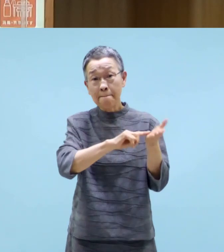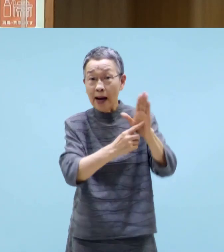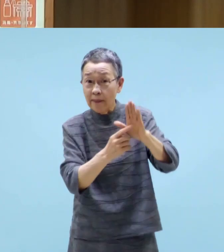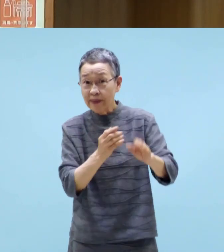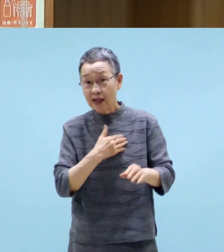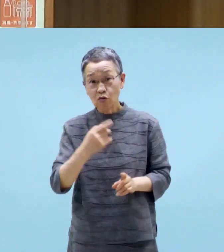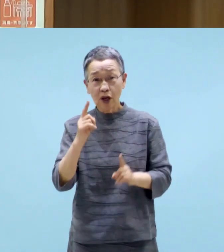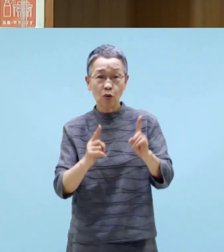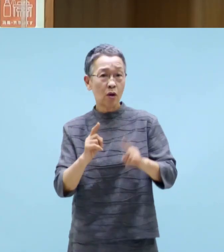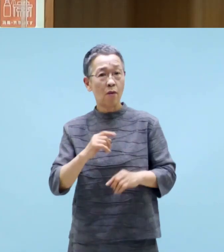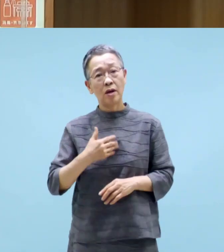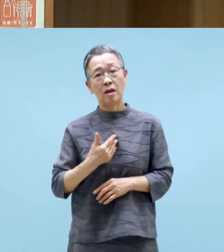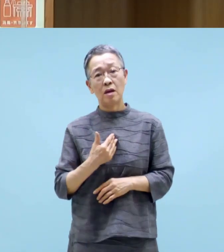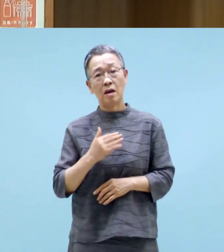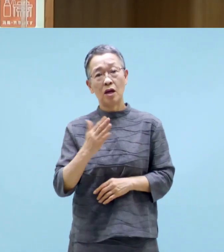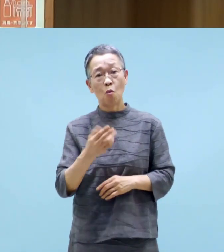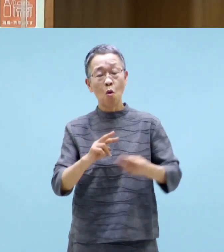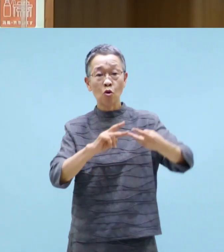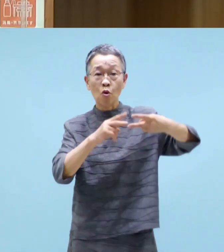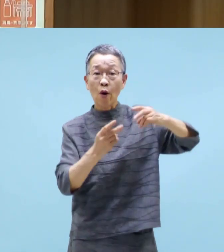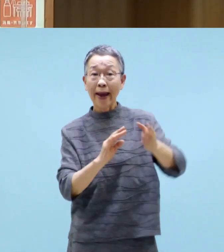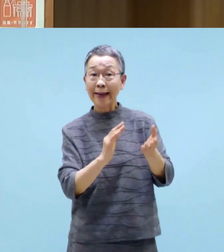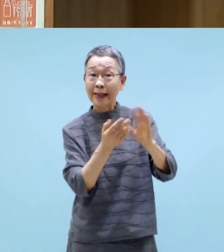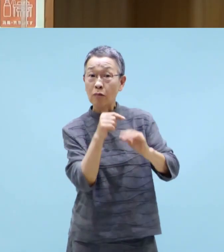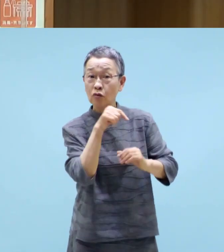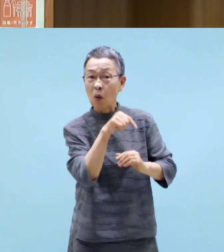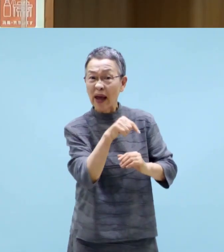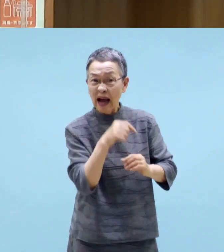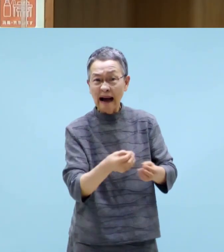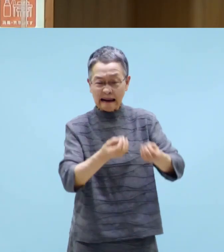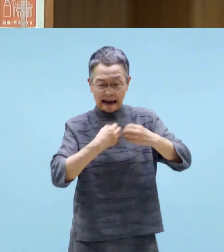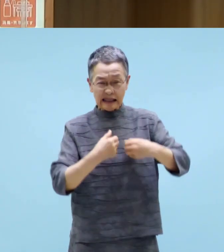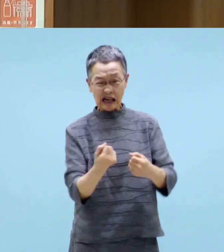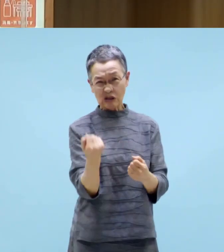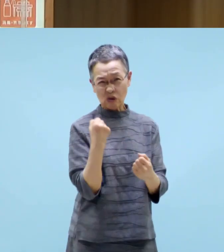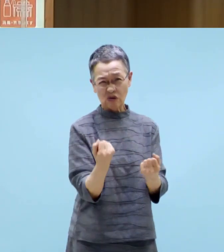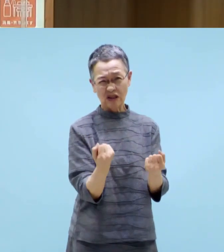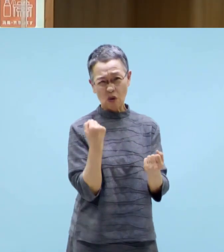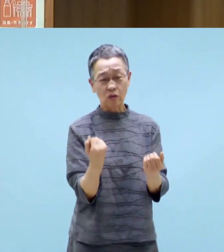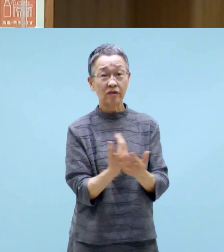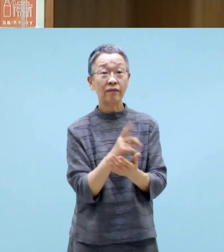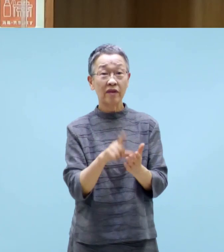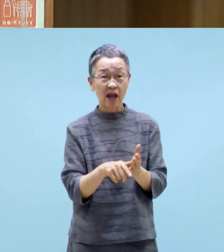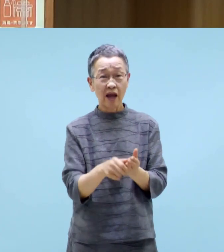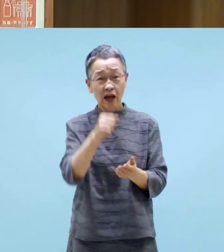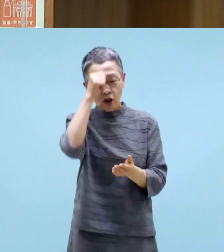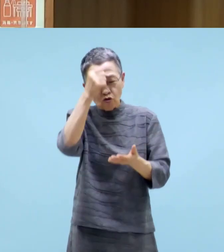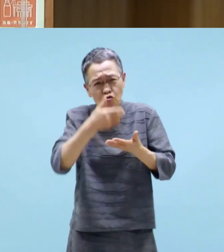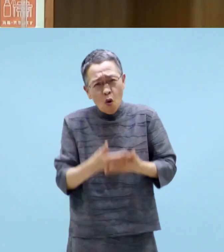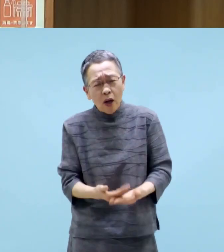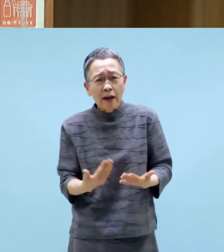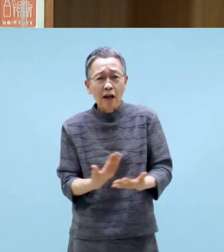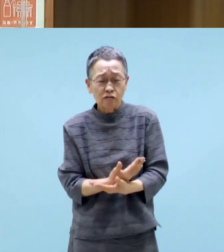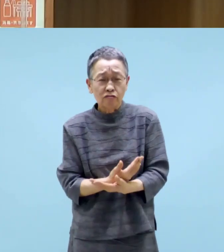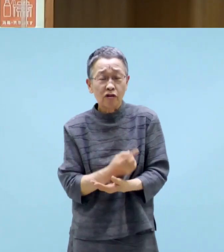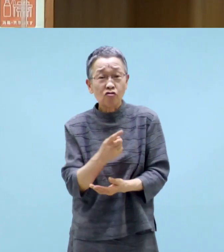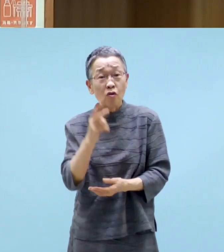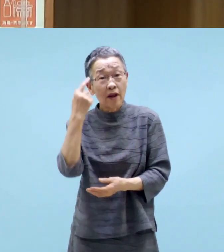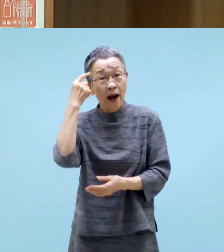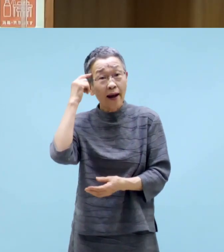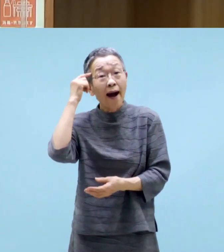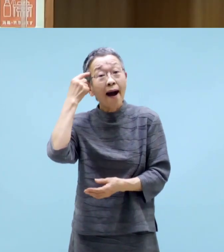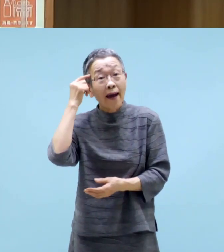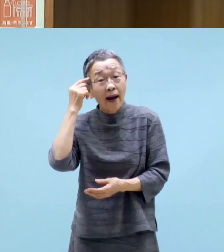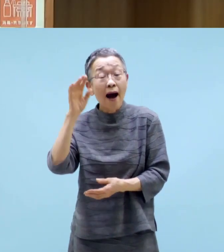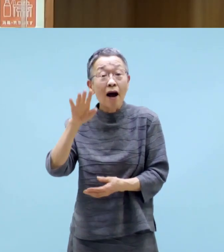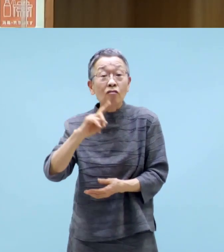はりその変異株は感染力が強いとされている、重症化しやすいとされているということで、まあ、海外から報告があるわけ